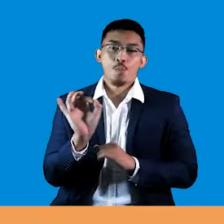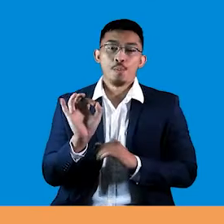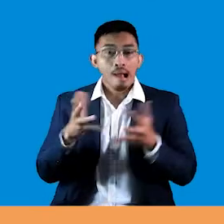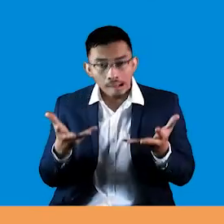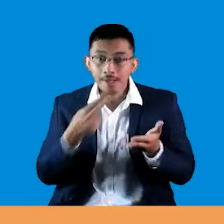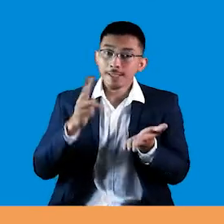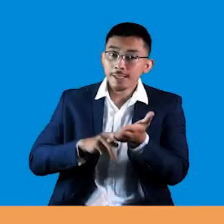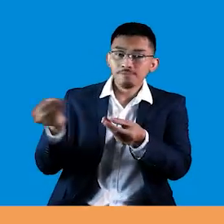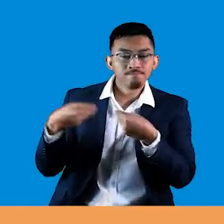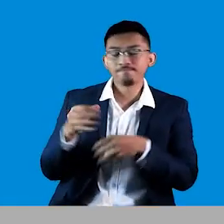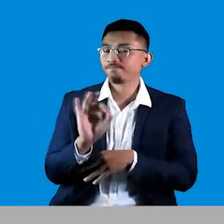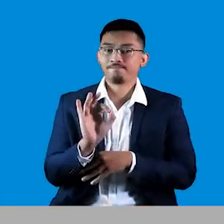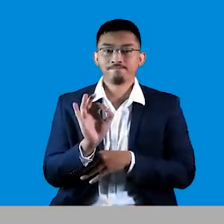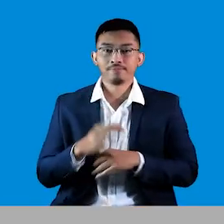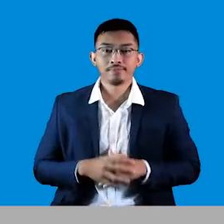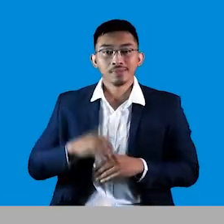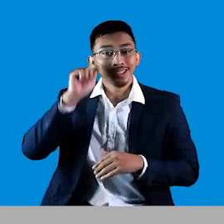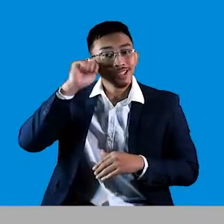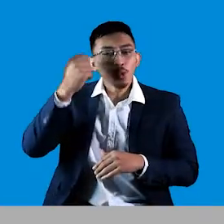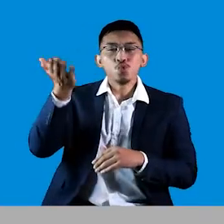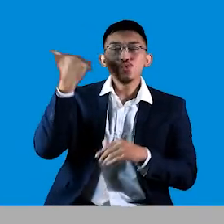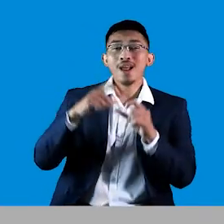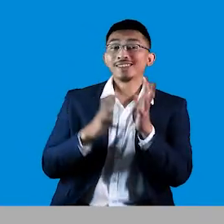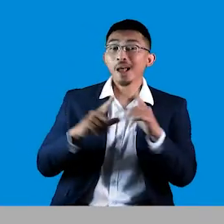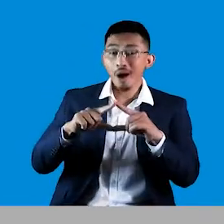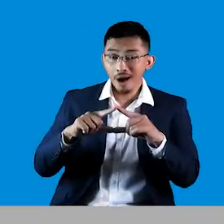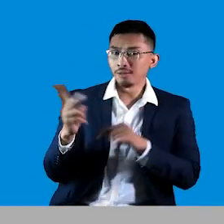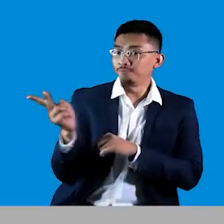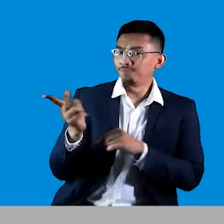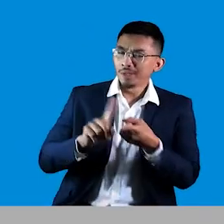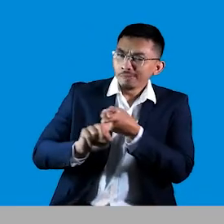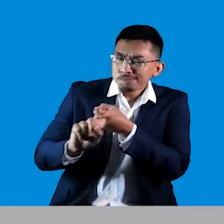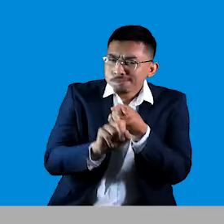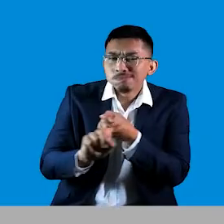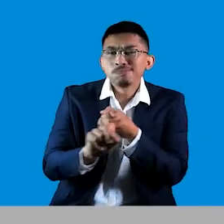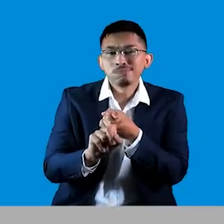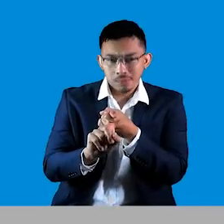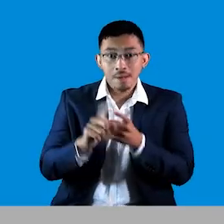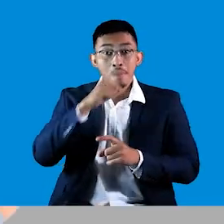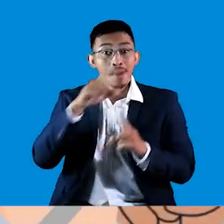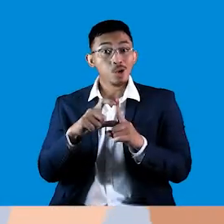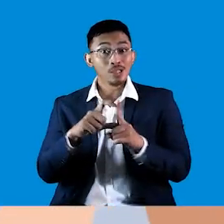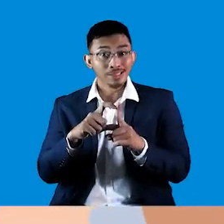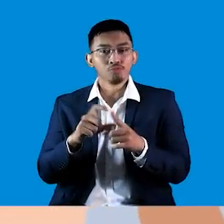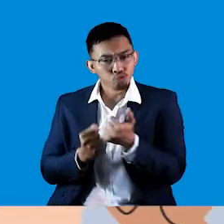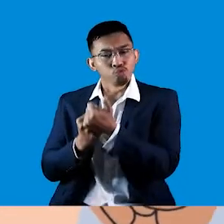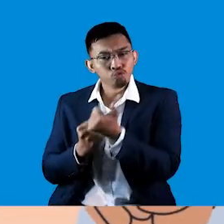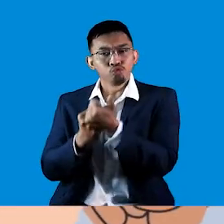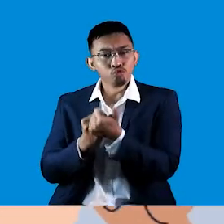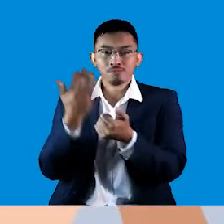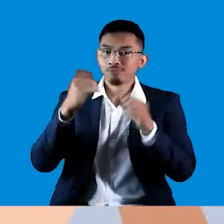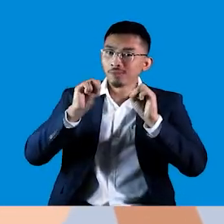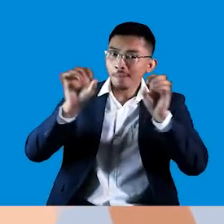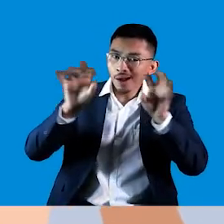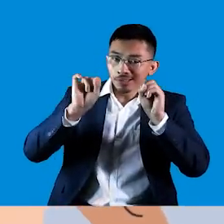sehingga belum mendapatkan izin. Mengingat masa-masa kedekatan mereka sewaktu SMA dan dukungan dari Pak Dodi selama masa kampanye, Pak